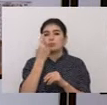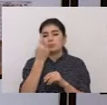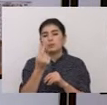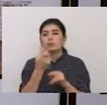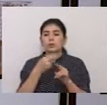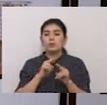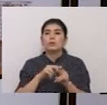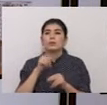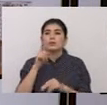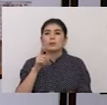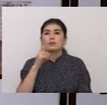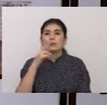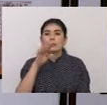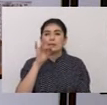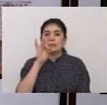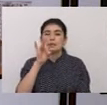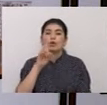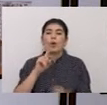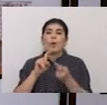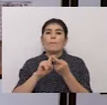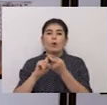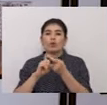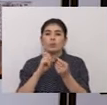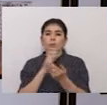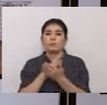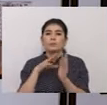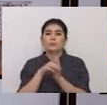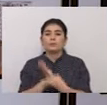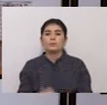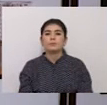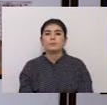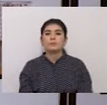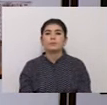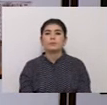bitta. U ham bo'lsa dir bog'lamasi hisoblanadi.